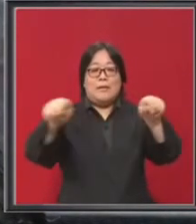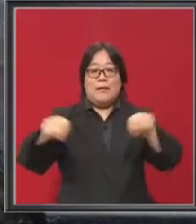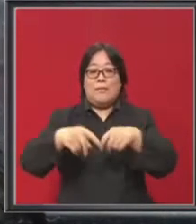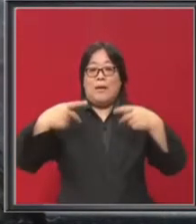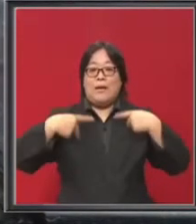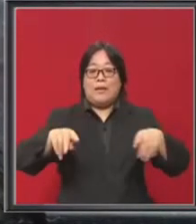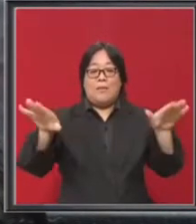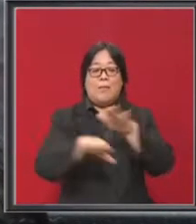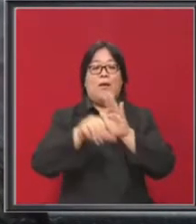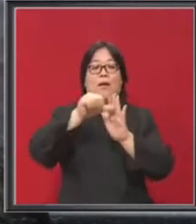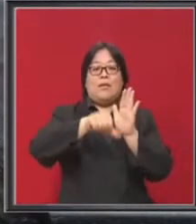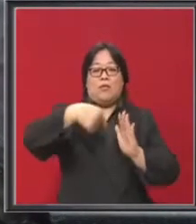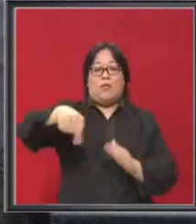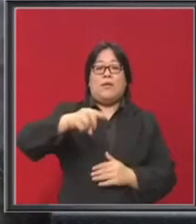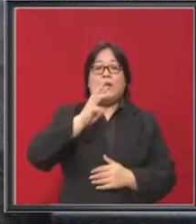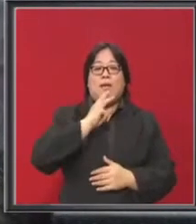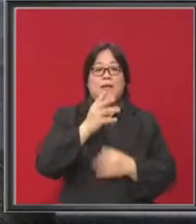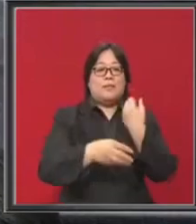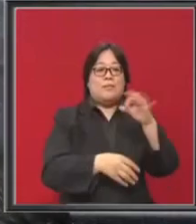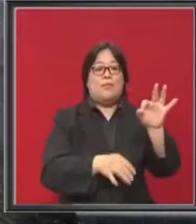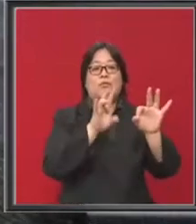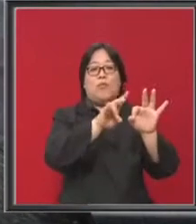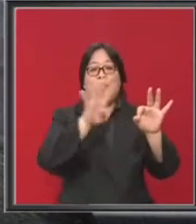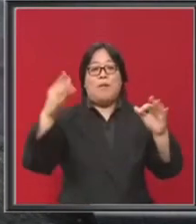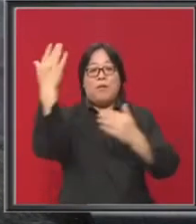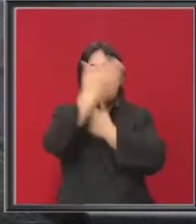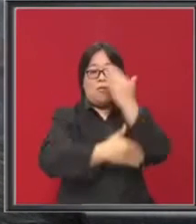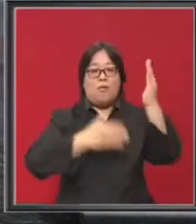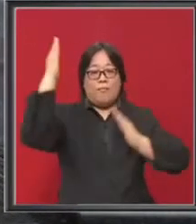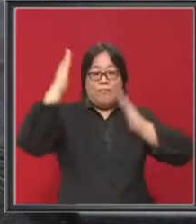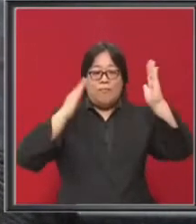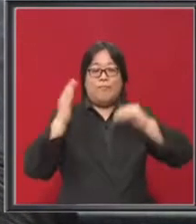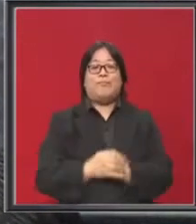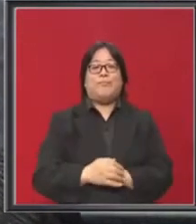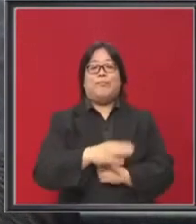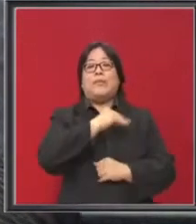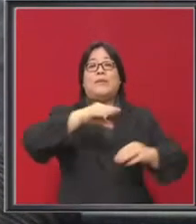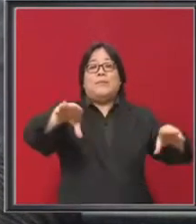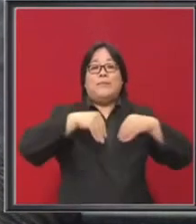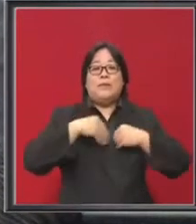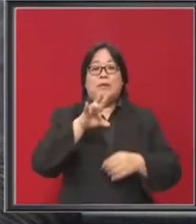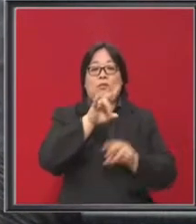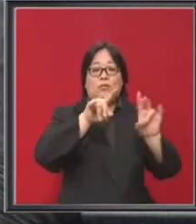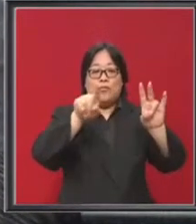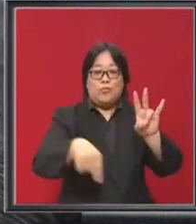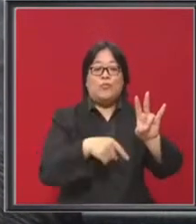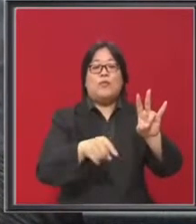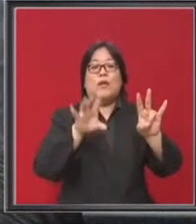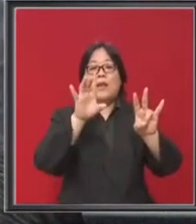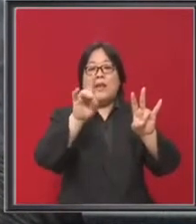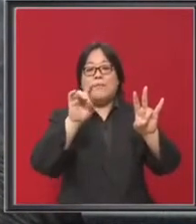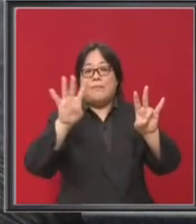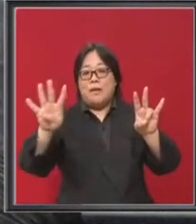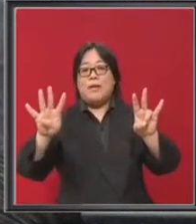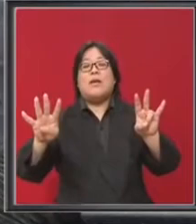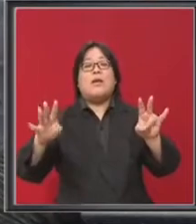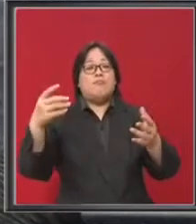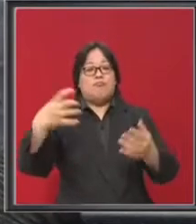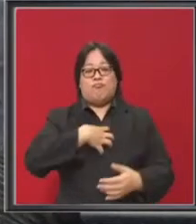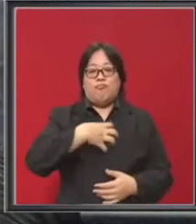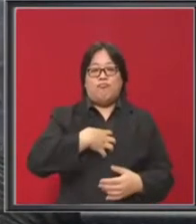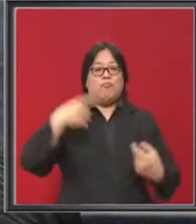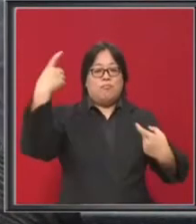primite takluk di bawah akta quality all screen so much sempat disuruh negara dan menerima 7670 aduan